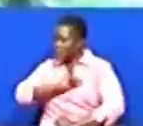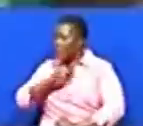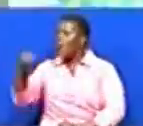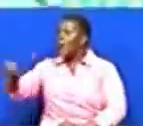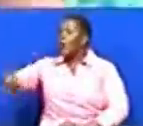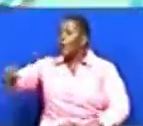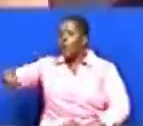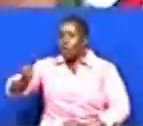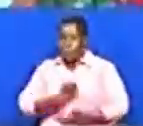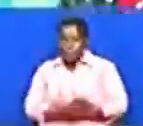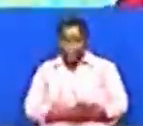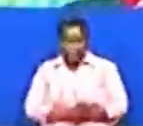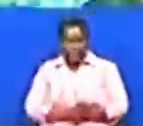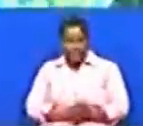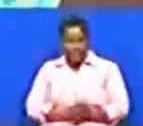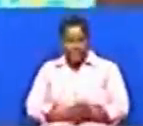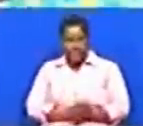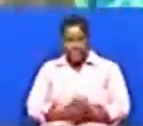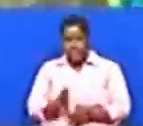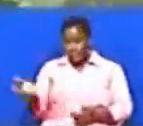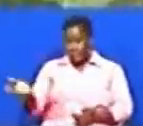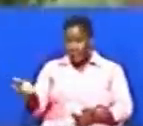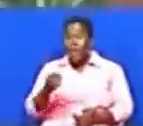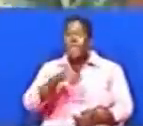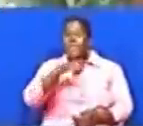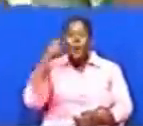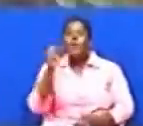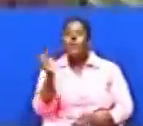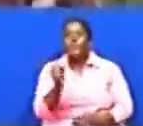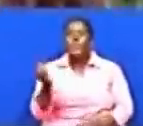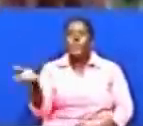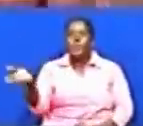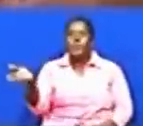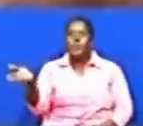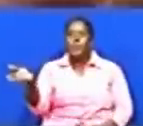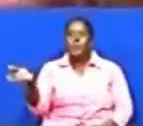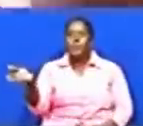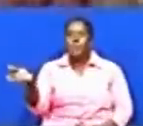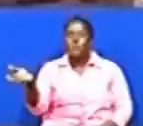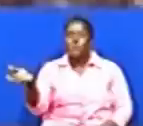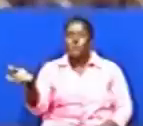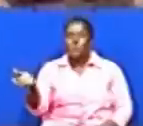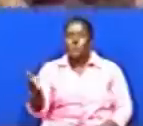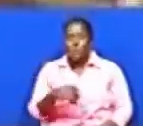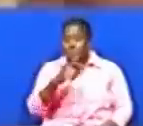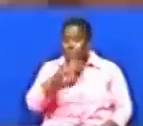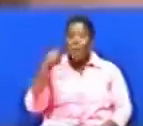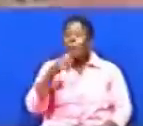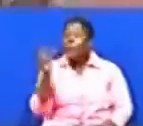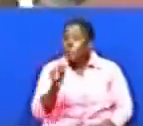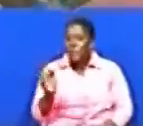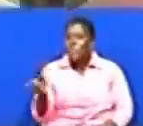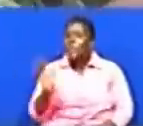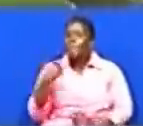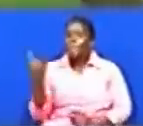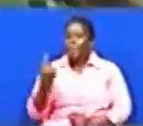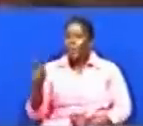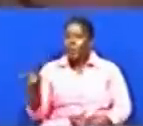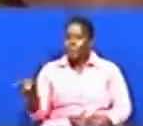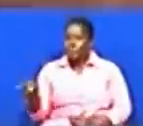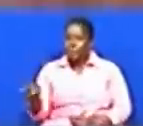koo. Hii ni mwashwashi, ni nyama ya wazee. Kipande chake hichi